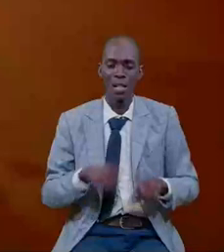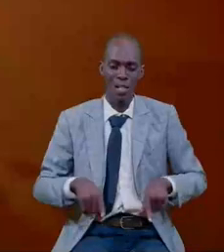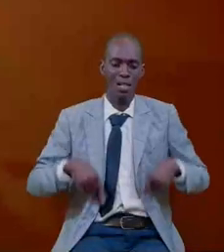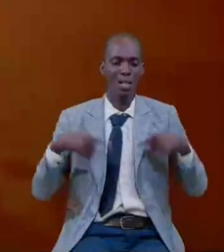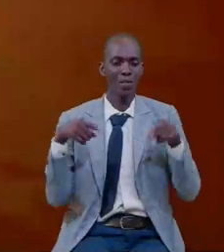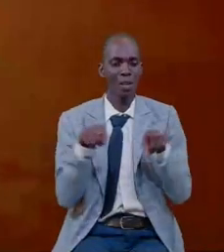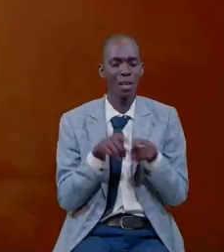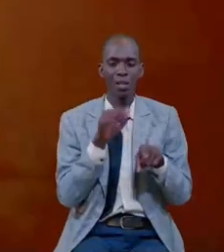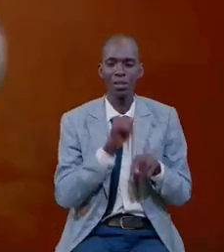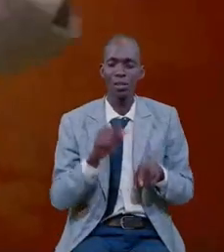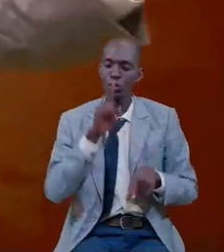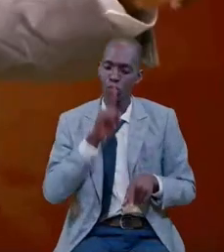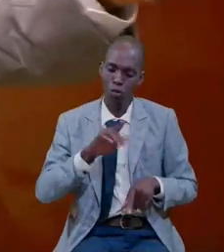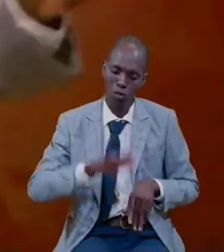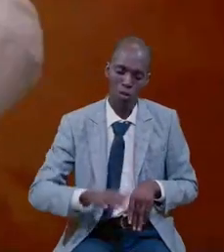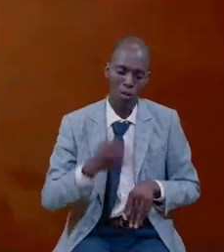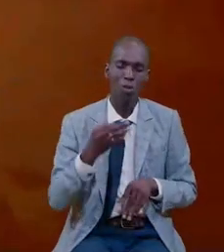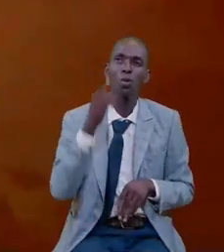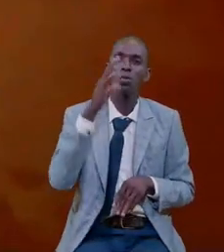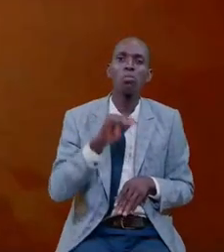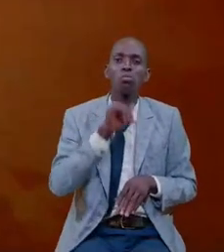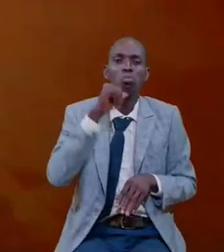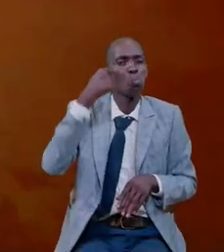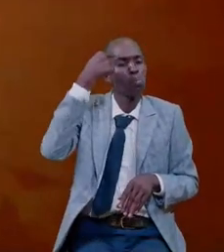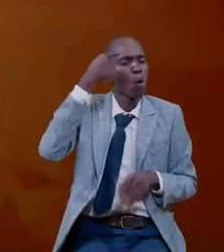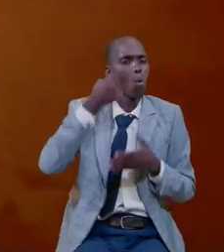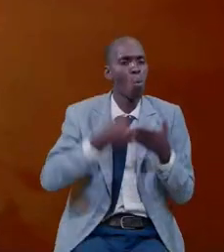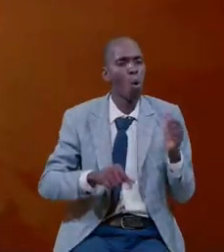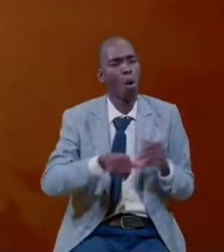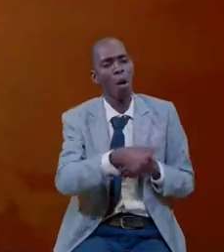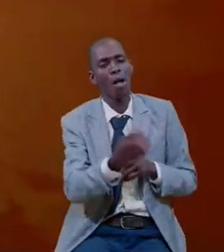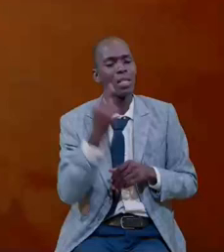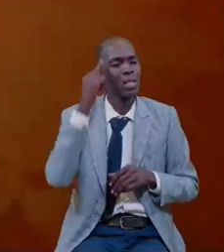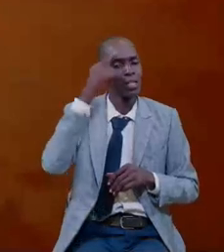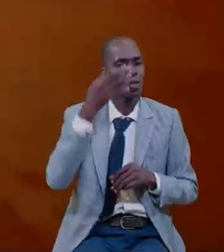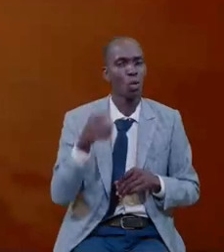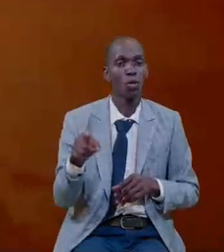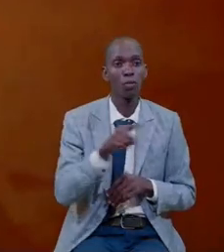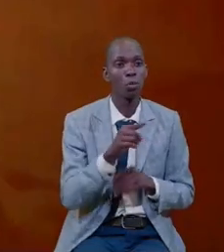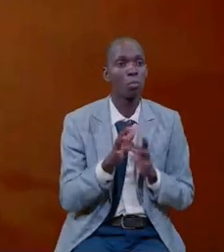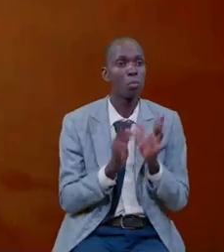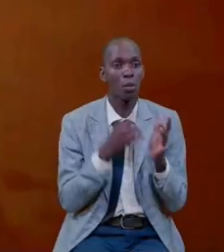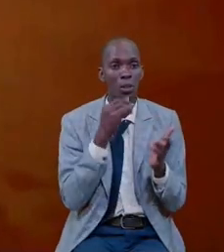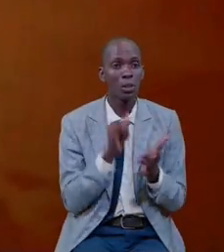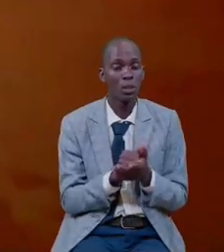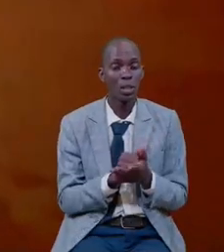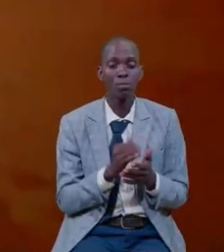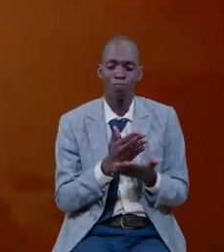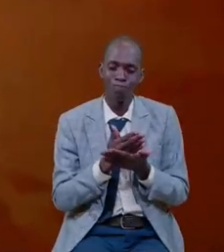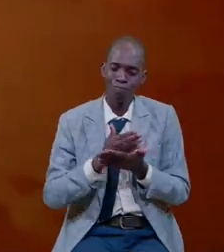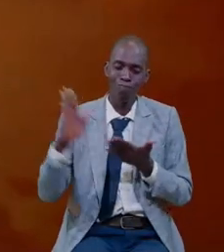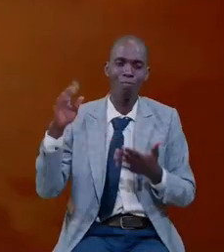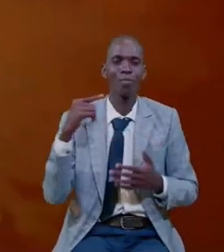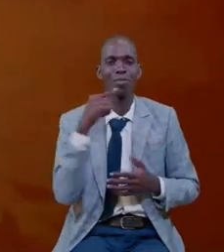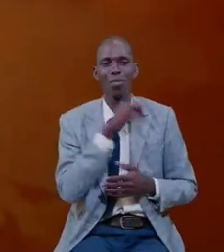enfant de Dieu doit vivre, sans savoir ce que, sans penser à ce que les gens pensent ou ce que les gens